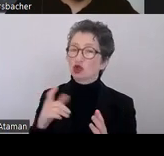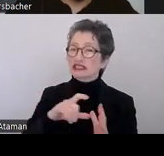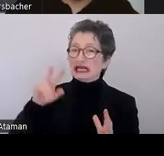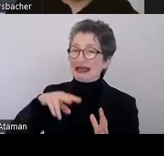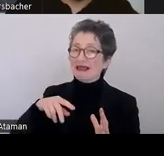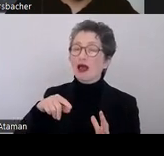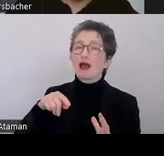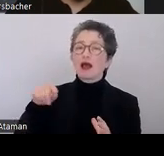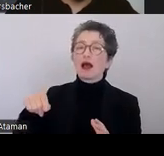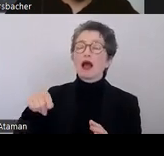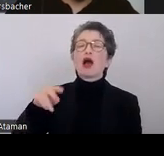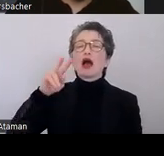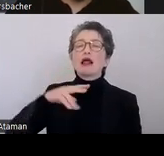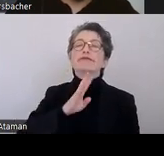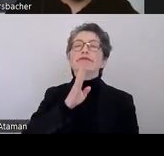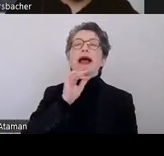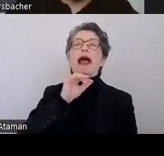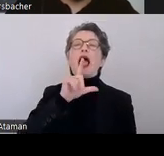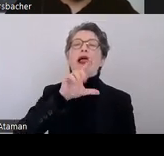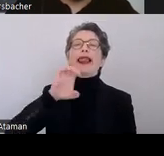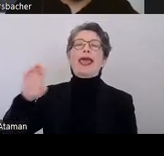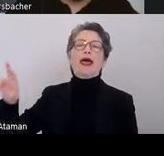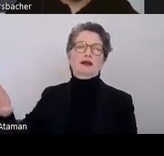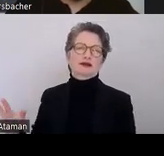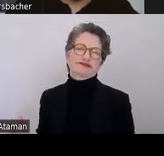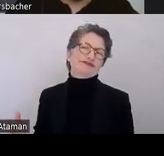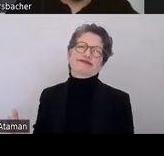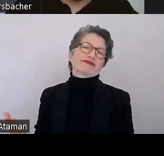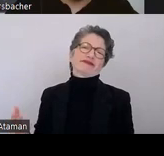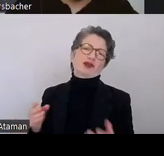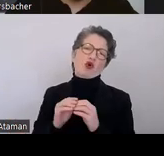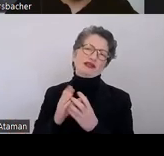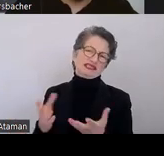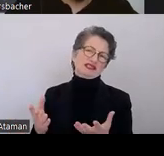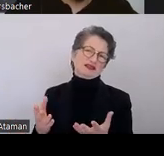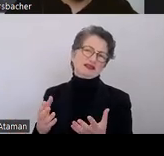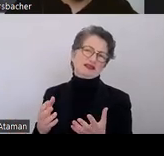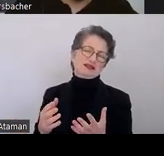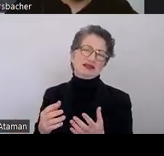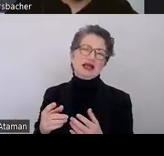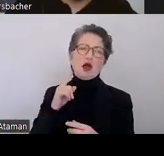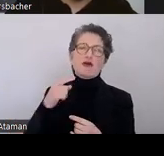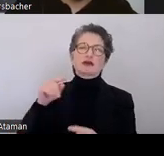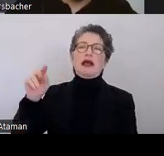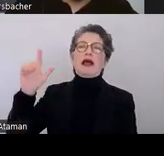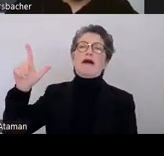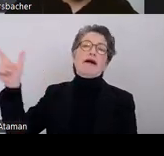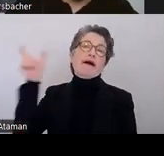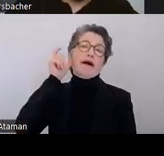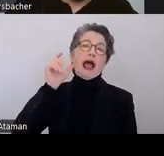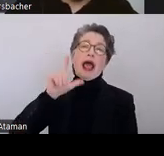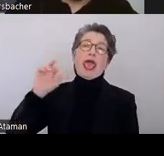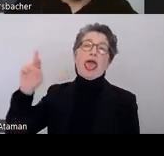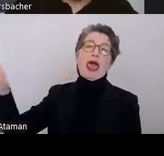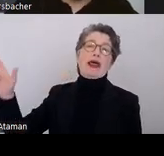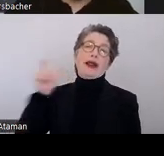dieser Stelle leer vorliest. Und das macht es halt auch wieder unnötig kompliziert und erschwert die ganze Nutzung, wenn ständig leer vorgelesen wird, nur